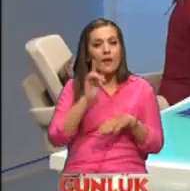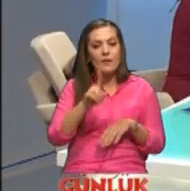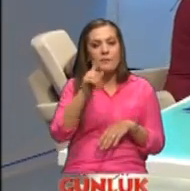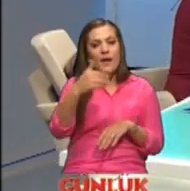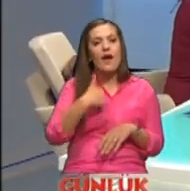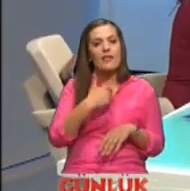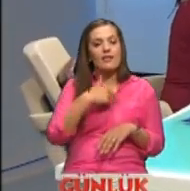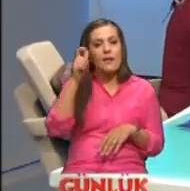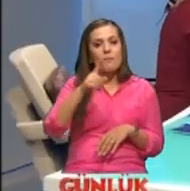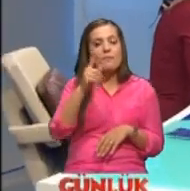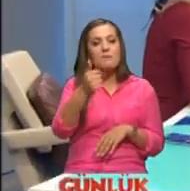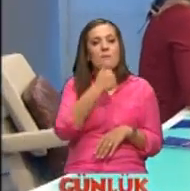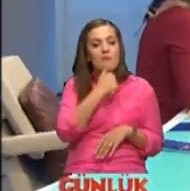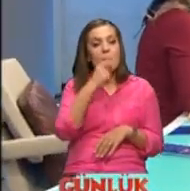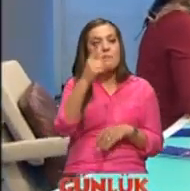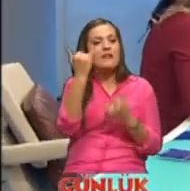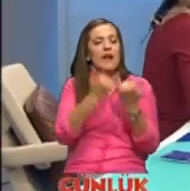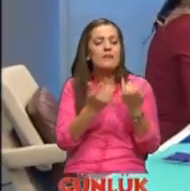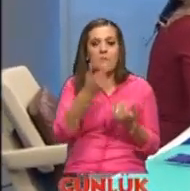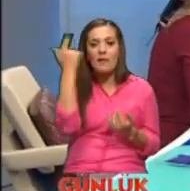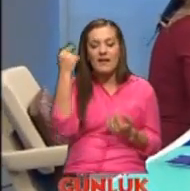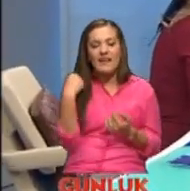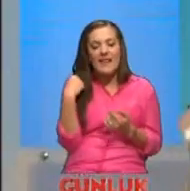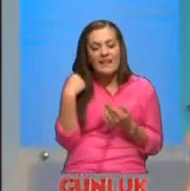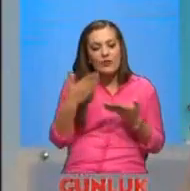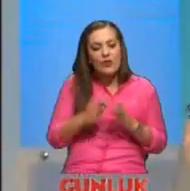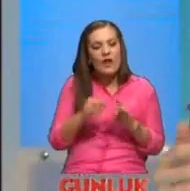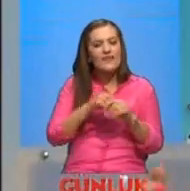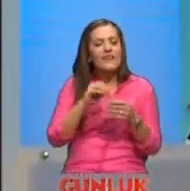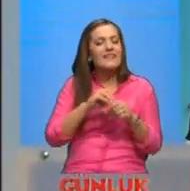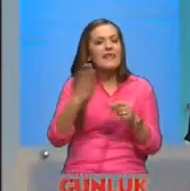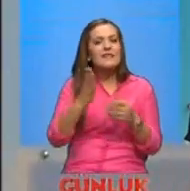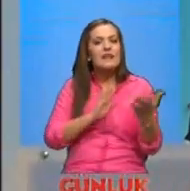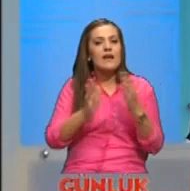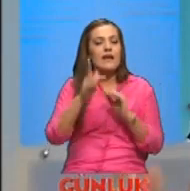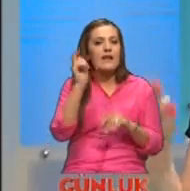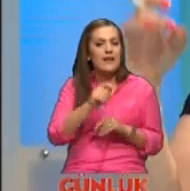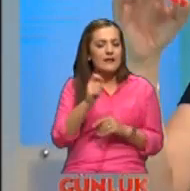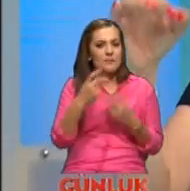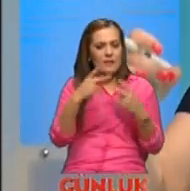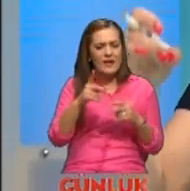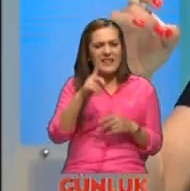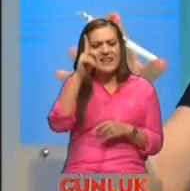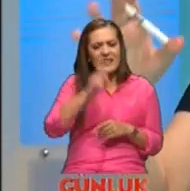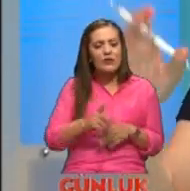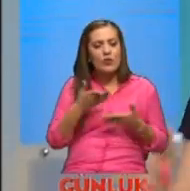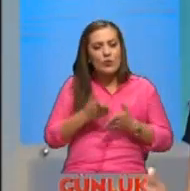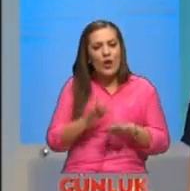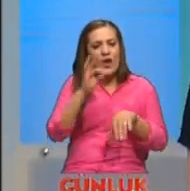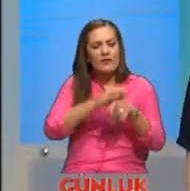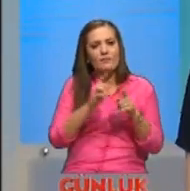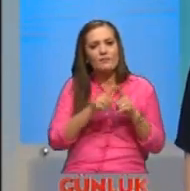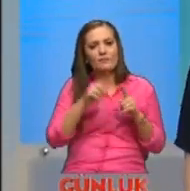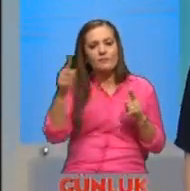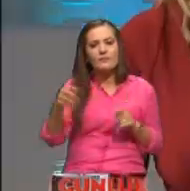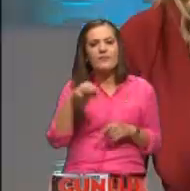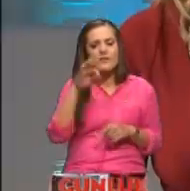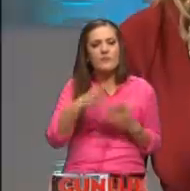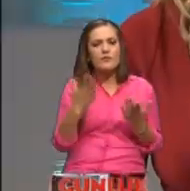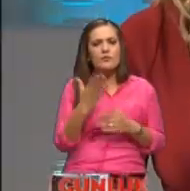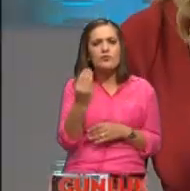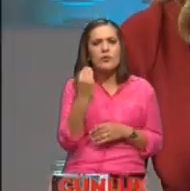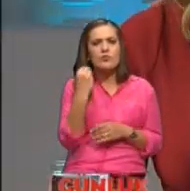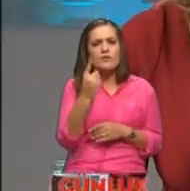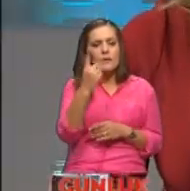bir anne, bir baba, bir kardeş belki yeni doğanda nasıl hareket edilmelidir doğduğu andan itibaren? Şimdi aslında